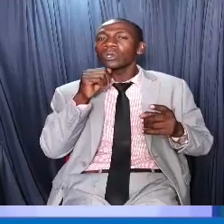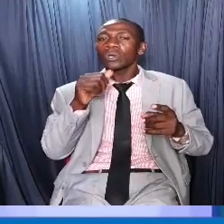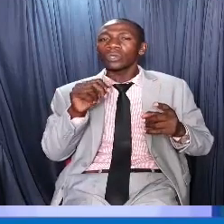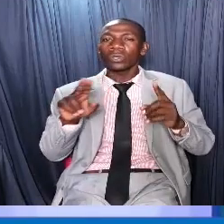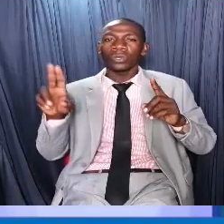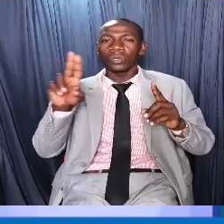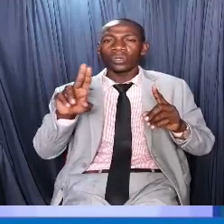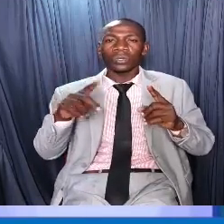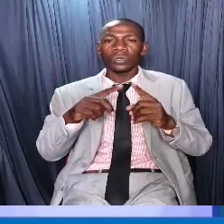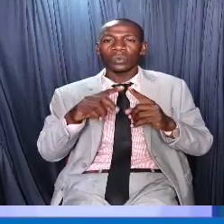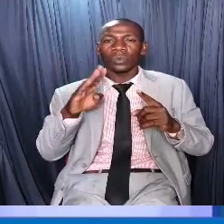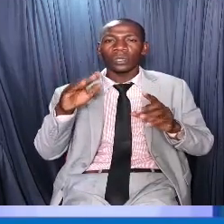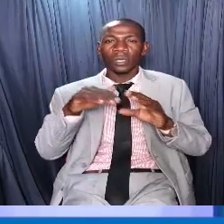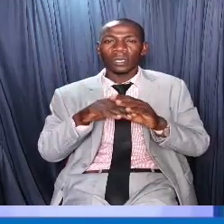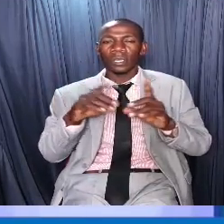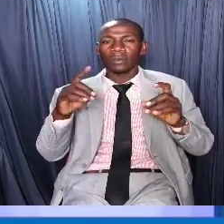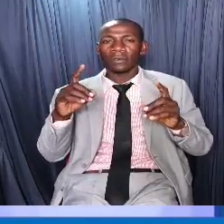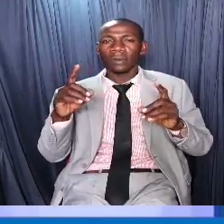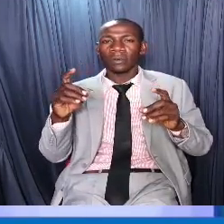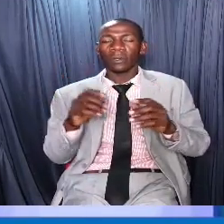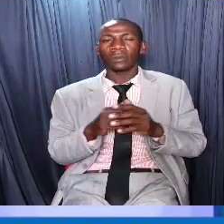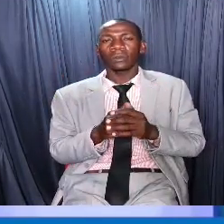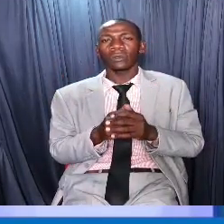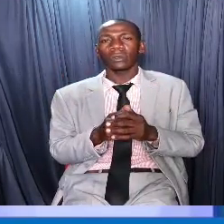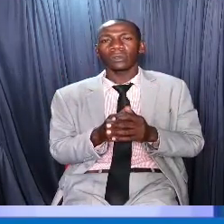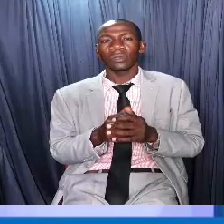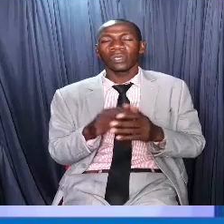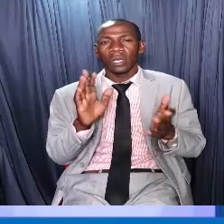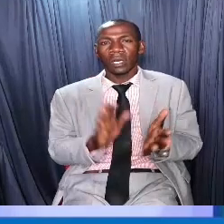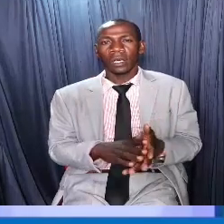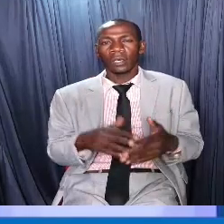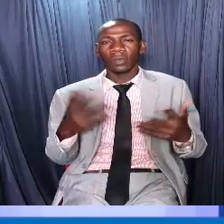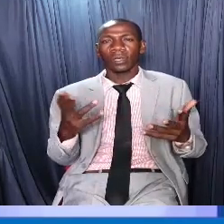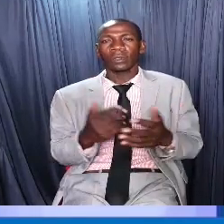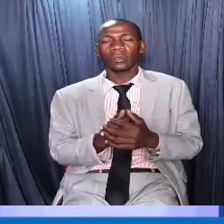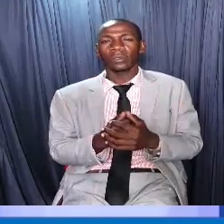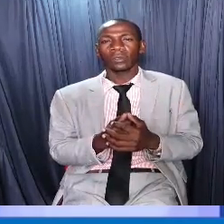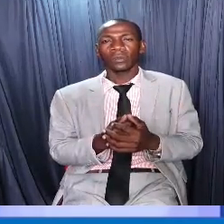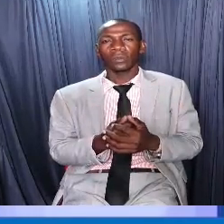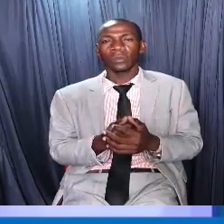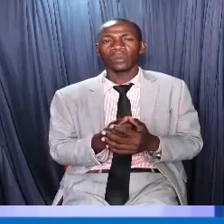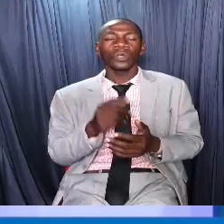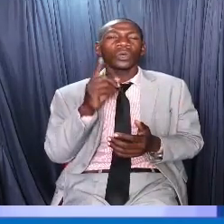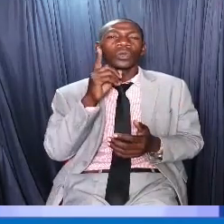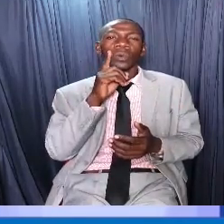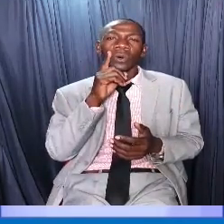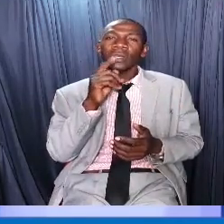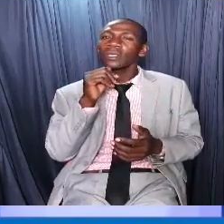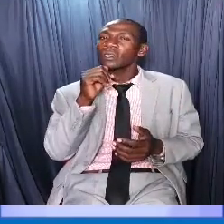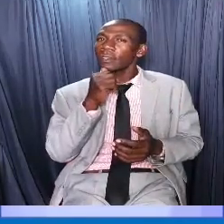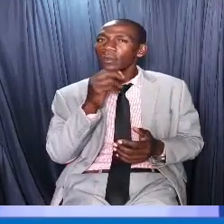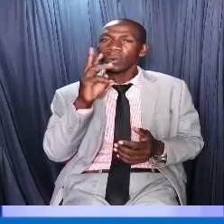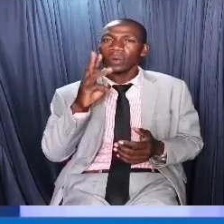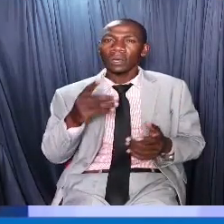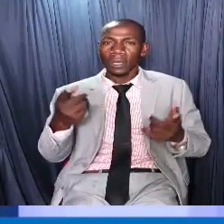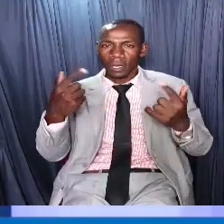heaven. Utasema niliona Johanna. You won't say I saw John. Hallelujah. Hallelujah. Kesho dhiki itakuja. Tomorrow